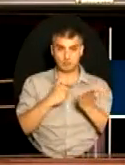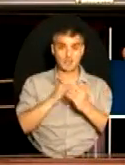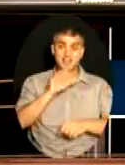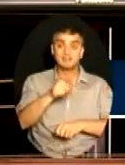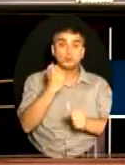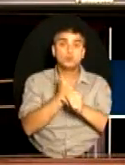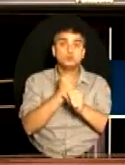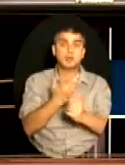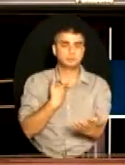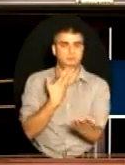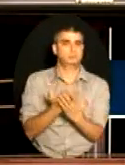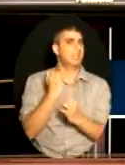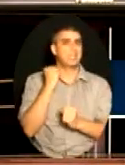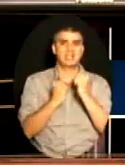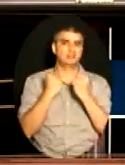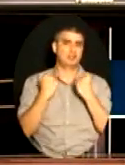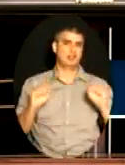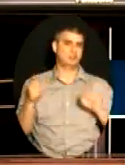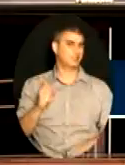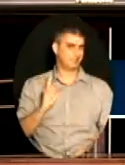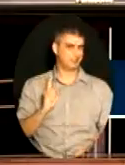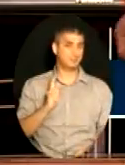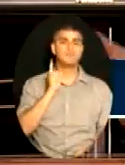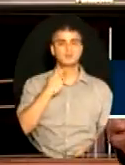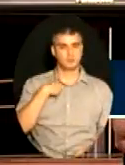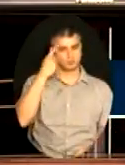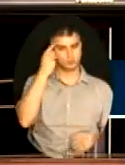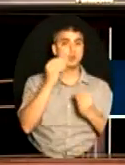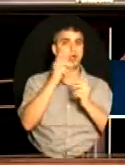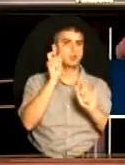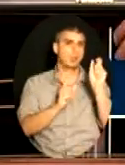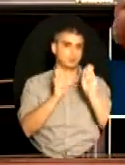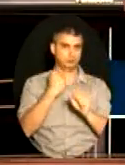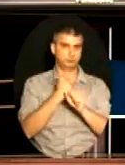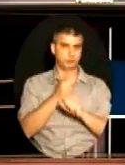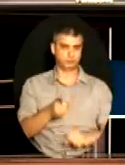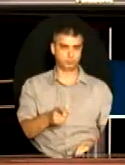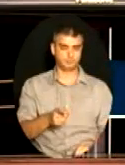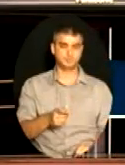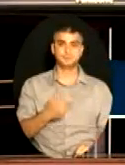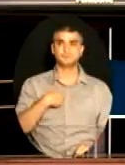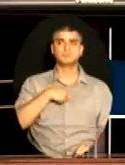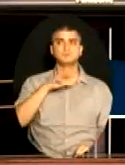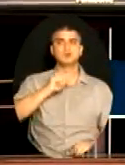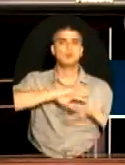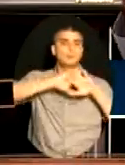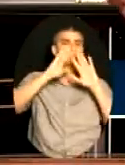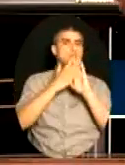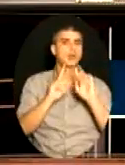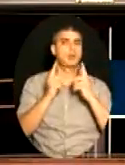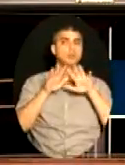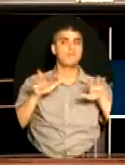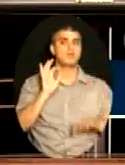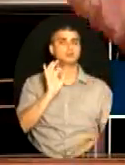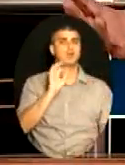בשעת מעשה, יהיה לו קשה להשתחרר מזה. אבל אנחנו יודעים על עוד אנשים. עכשיו, כשאנחנו לוקחים את כל התופעה הזאת